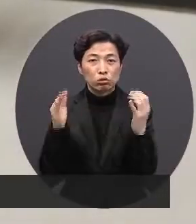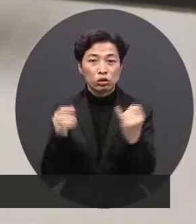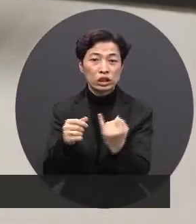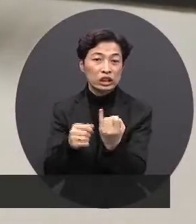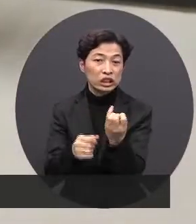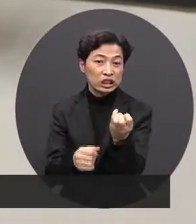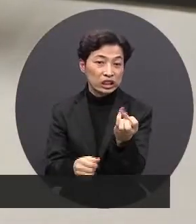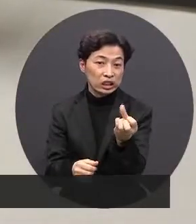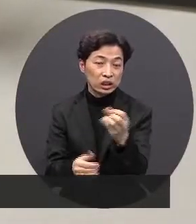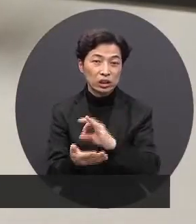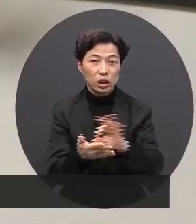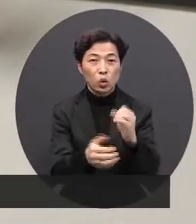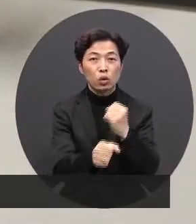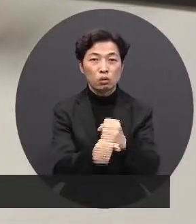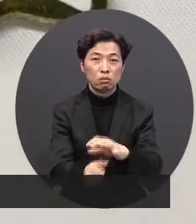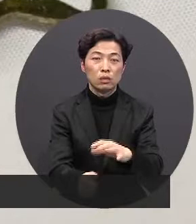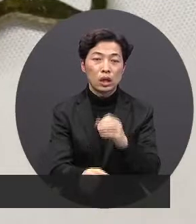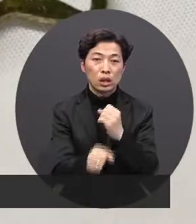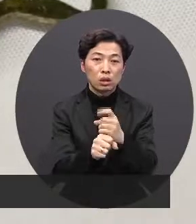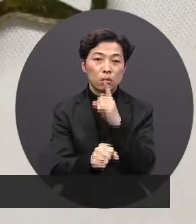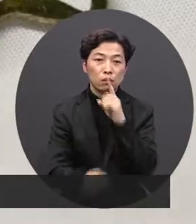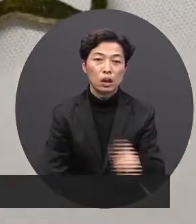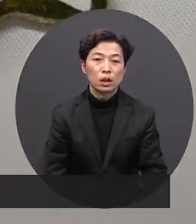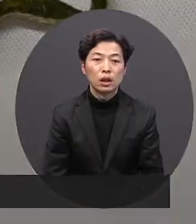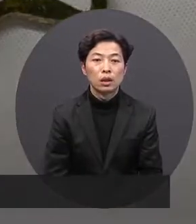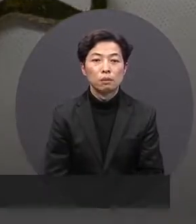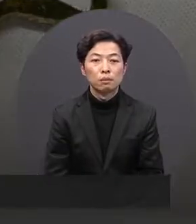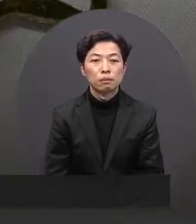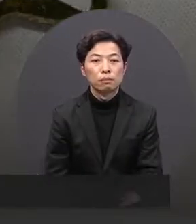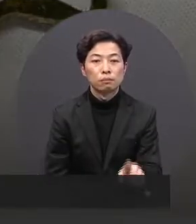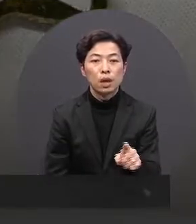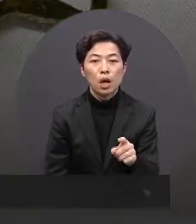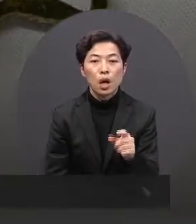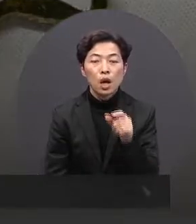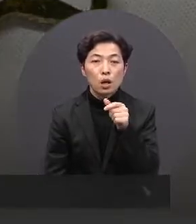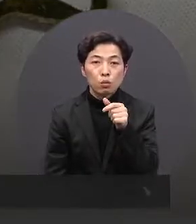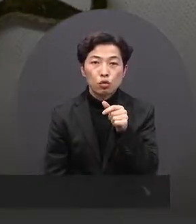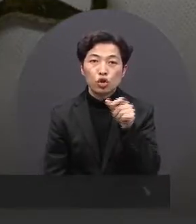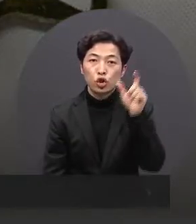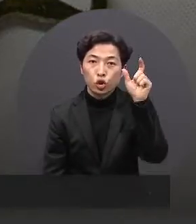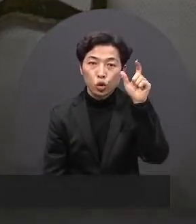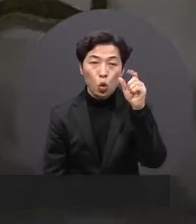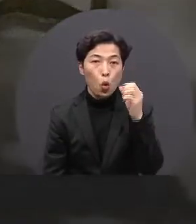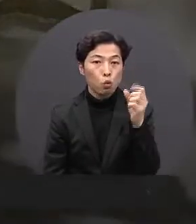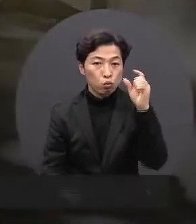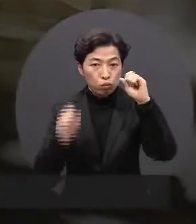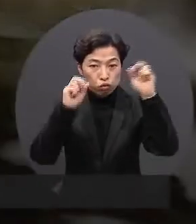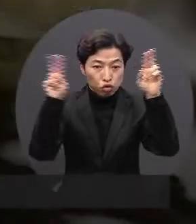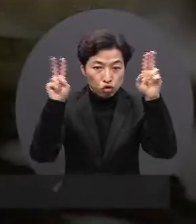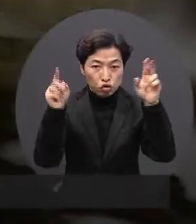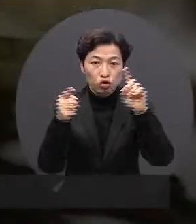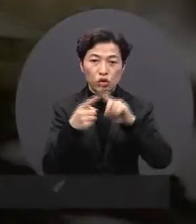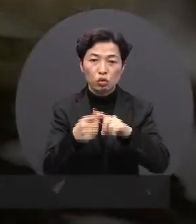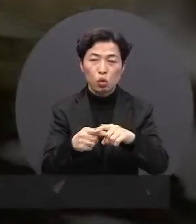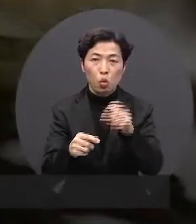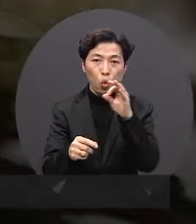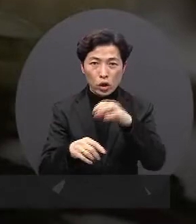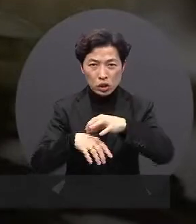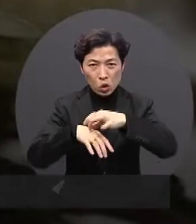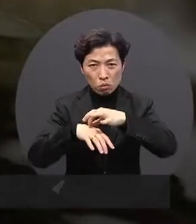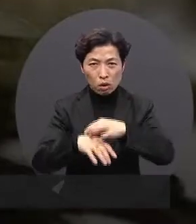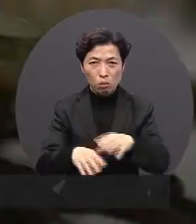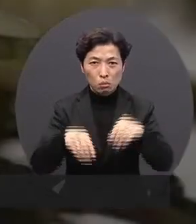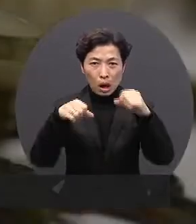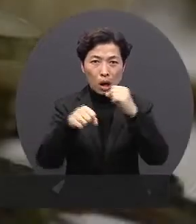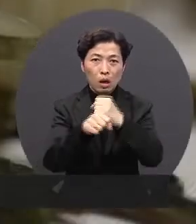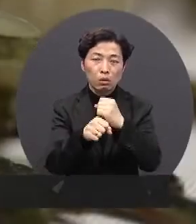만들어졌습니다. 열매를 형상화한 장신구도 물소뿔, 말린 돼지 껍데기, 금속 등 여러 재료들의